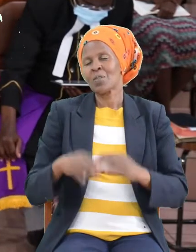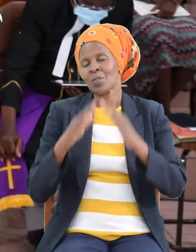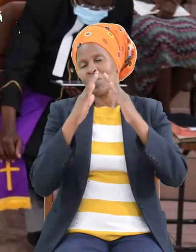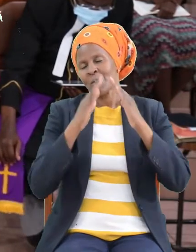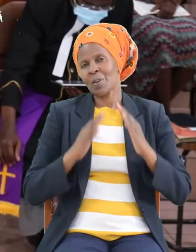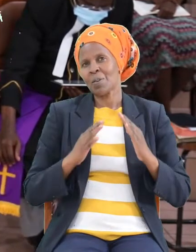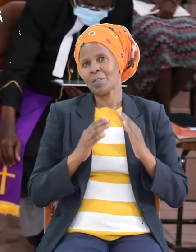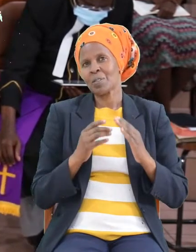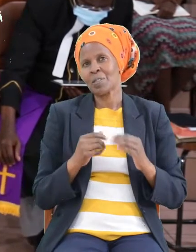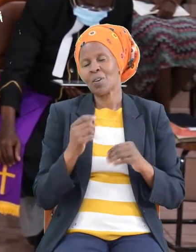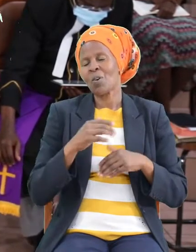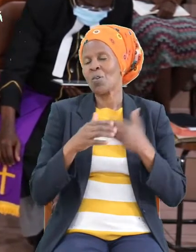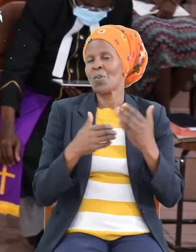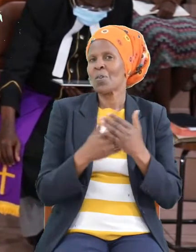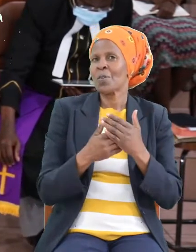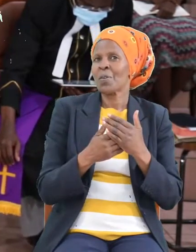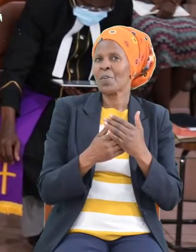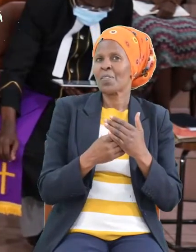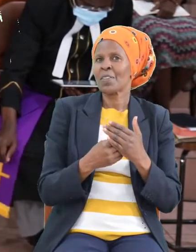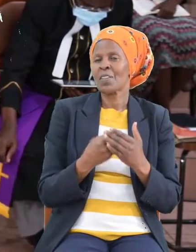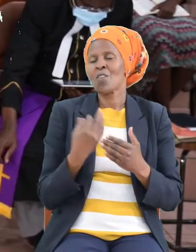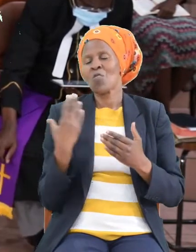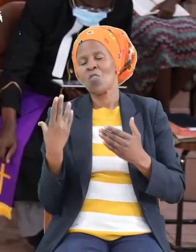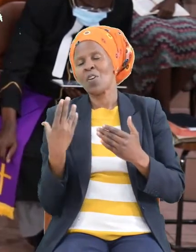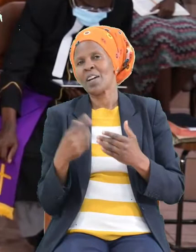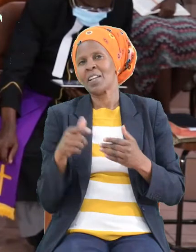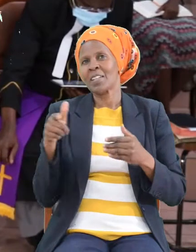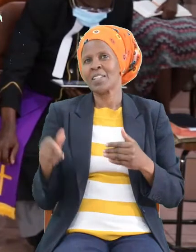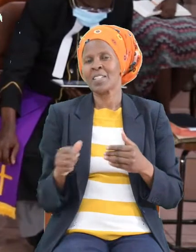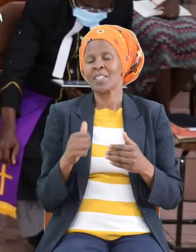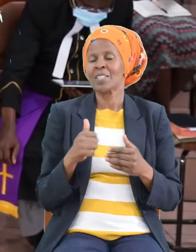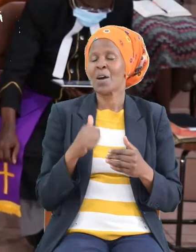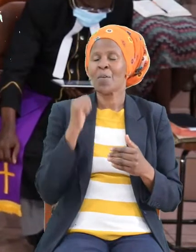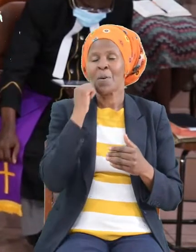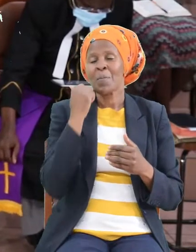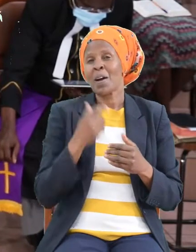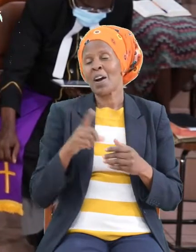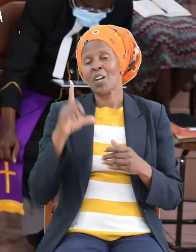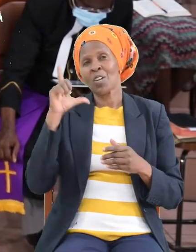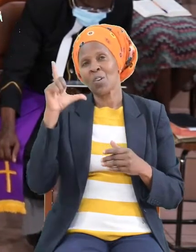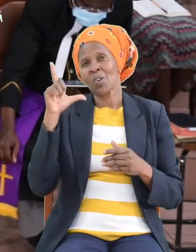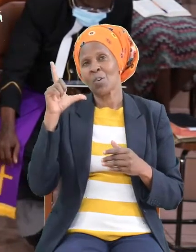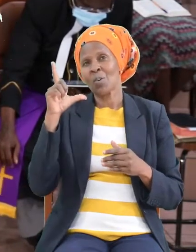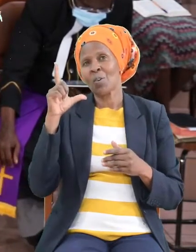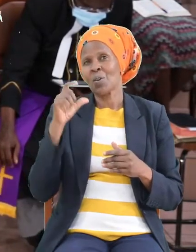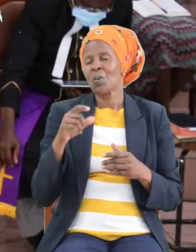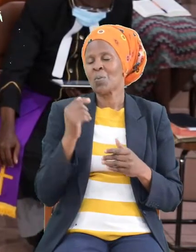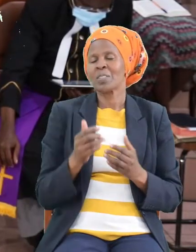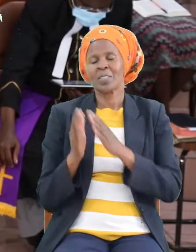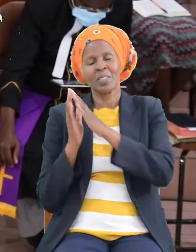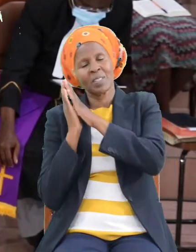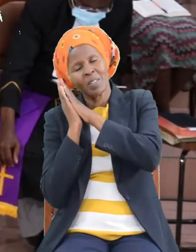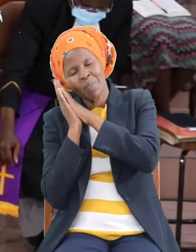Andrea, pamoja na Yakobo na Yohana. Naye mkewe Simon, mamae mkewe, alikuwa